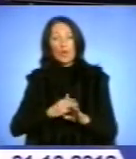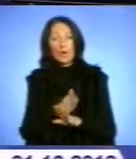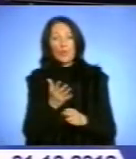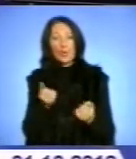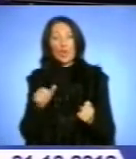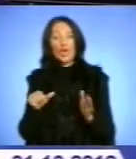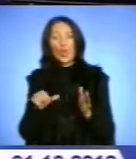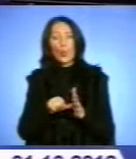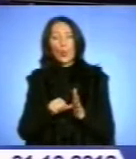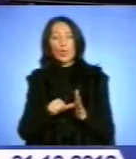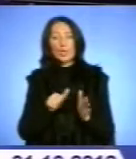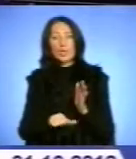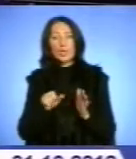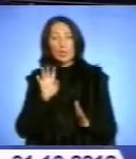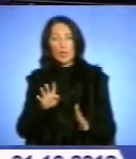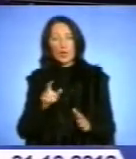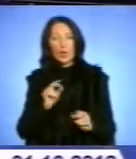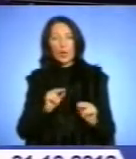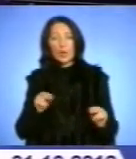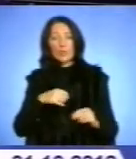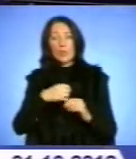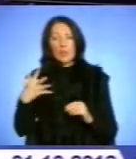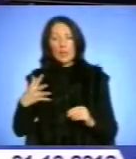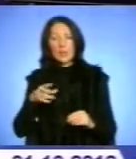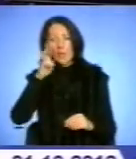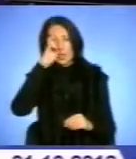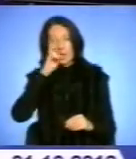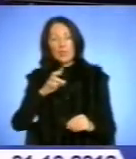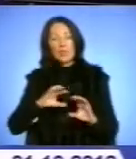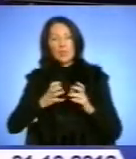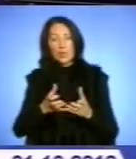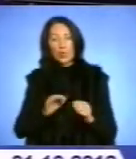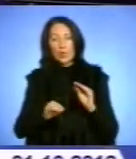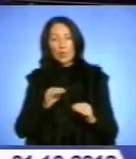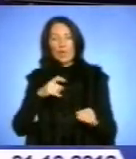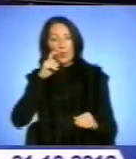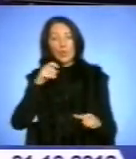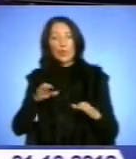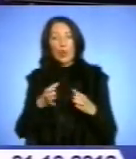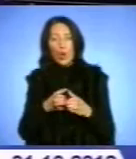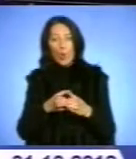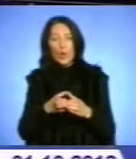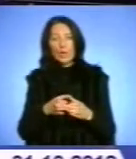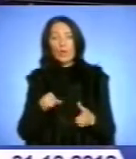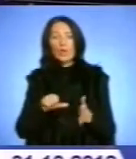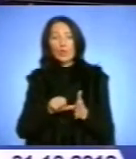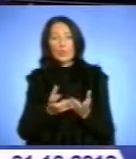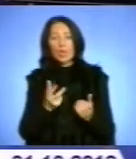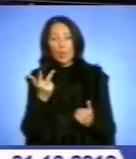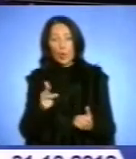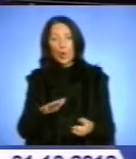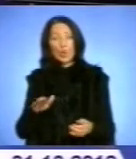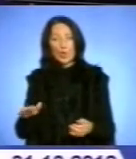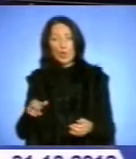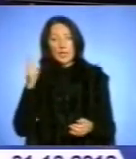участь 64 школярів з 15 країн світу. У складі української команди, окрім Назарія Брощака, виступили ще троє школярів